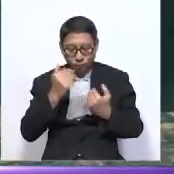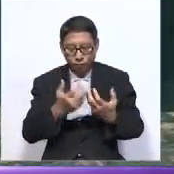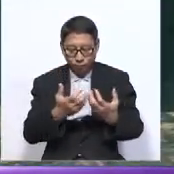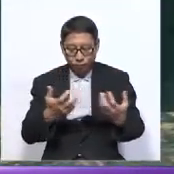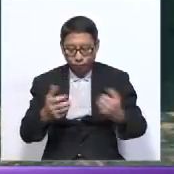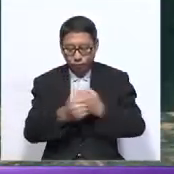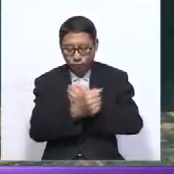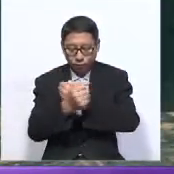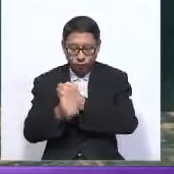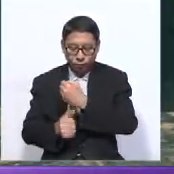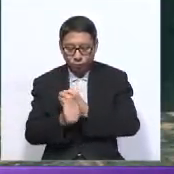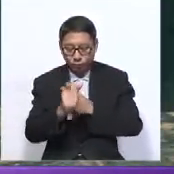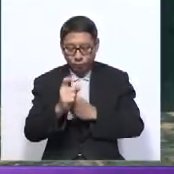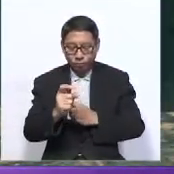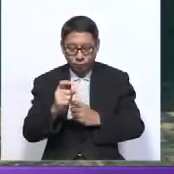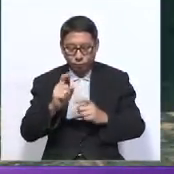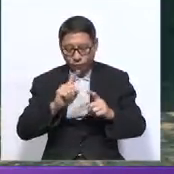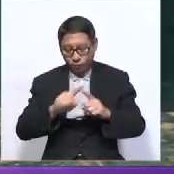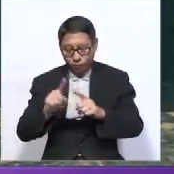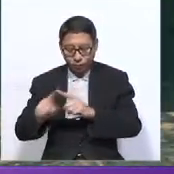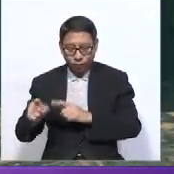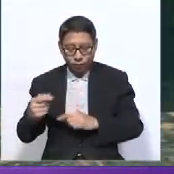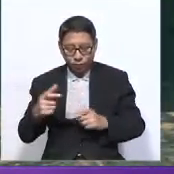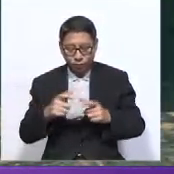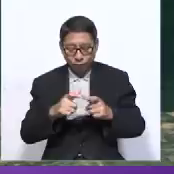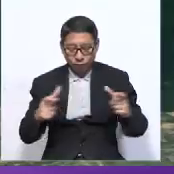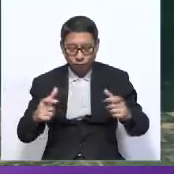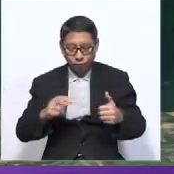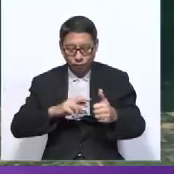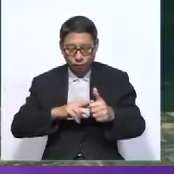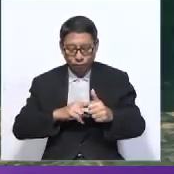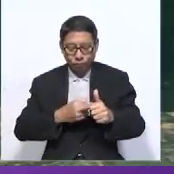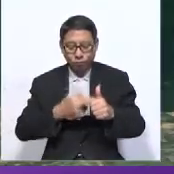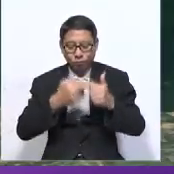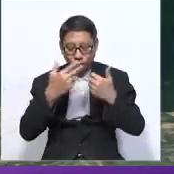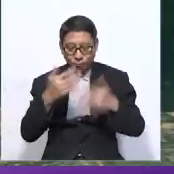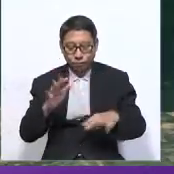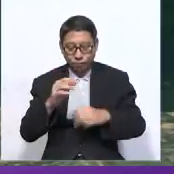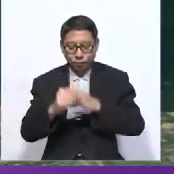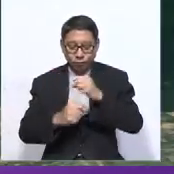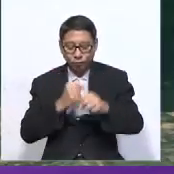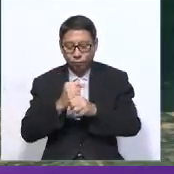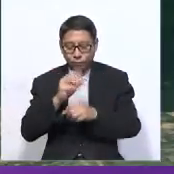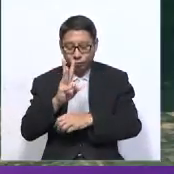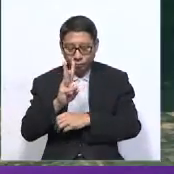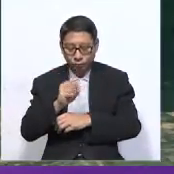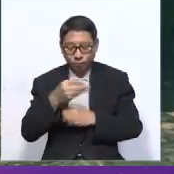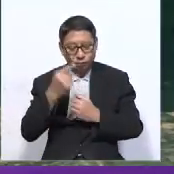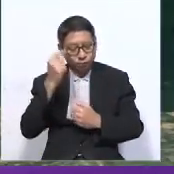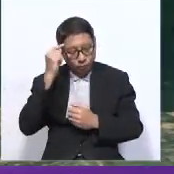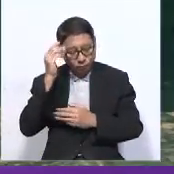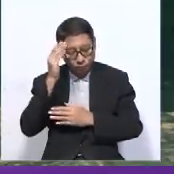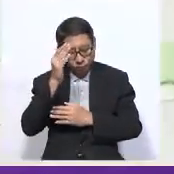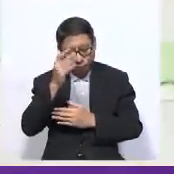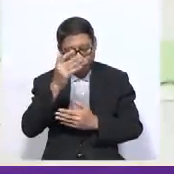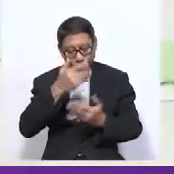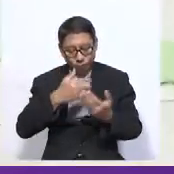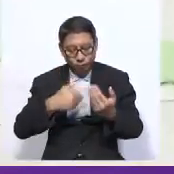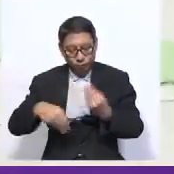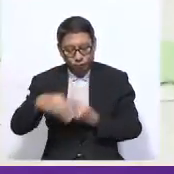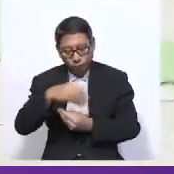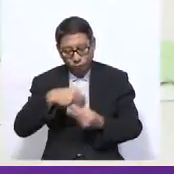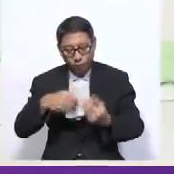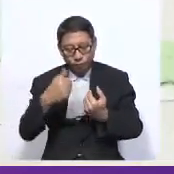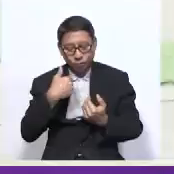กรณ์ที่ช่วยป้องกันอุบัติเหตุเป็นจำนวนมากนะคะหลังจากเริ่มติดตั้งป้ายและอุปกรณ์เนี่ยเมื่อปี60ก็มีแนวโน้มทำให้สถิติการ